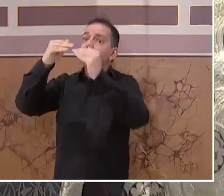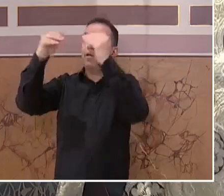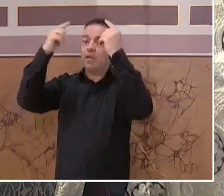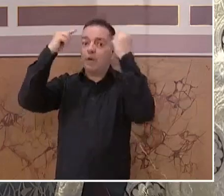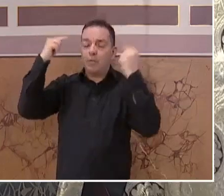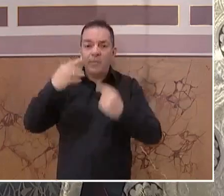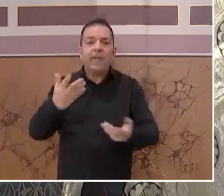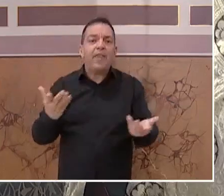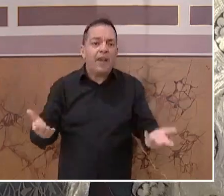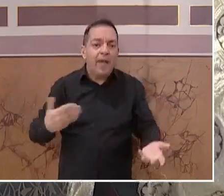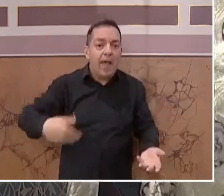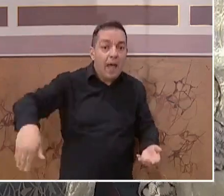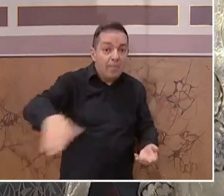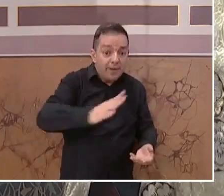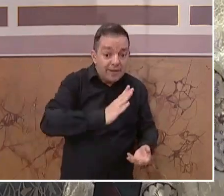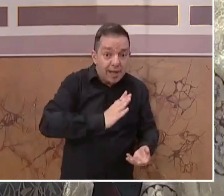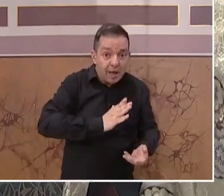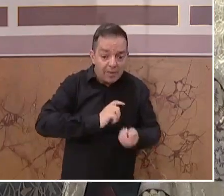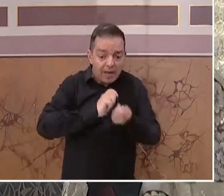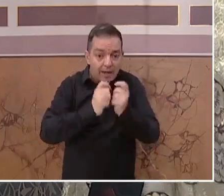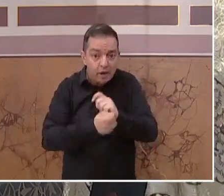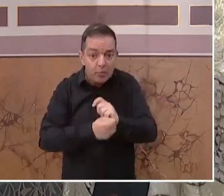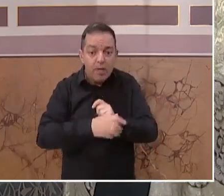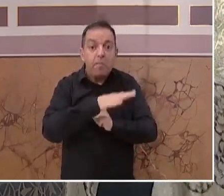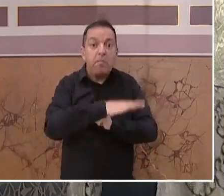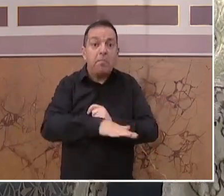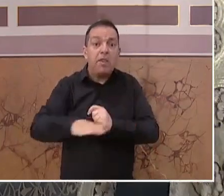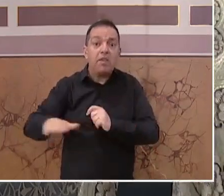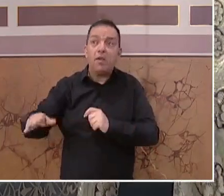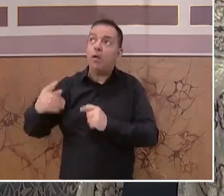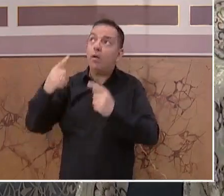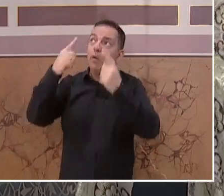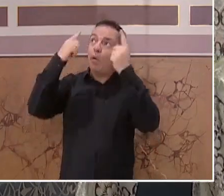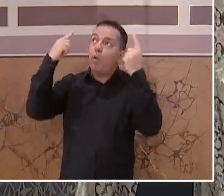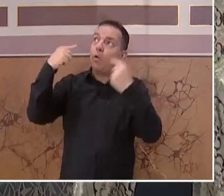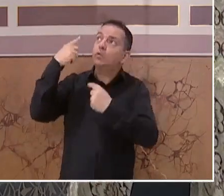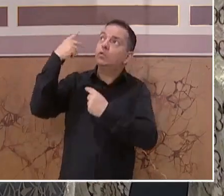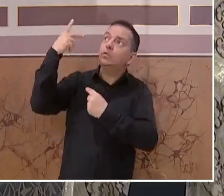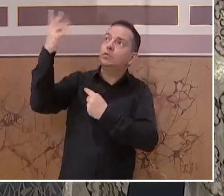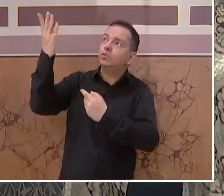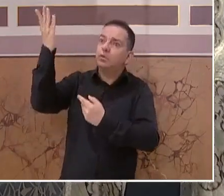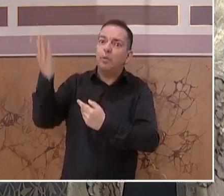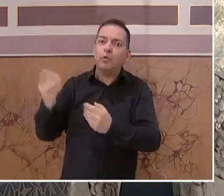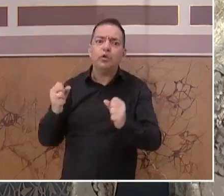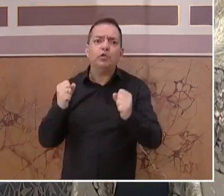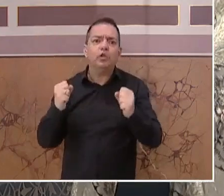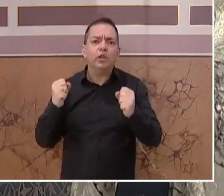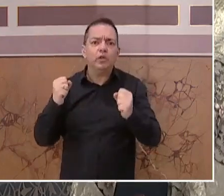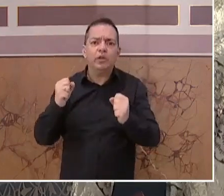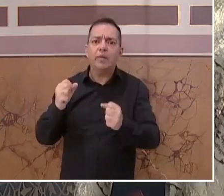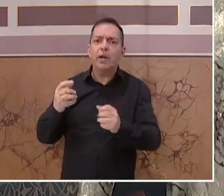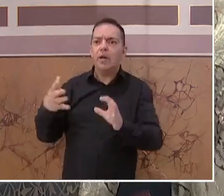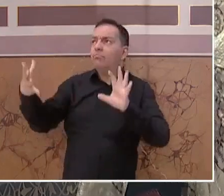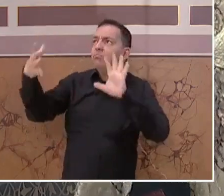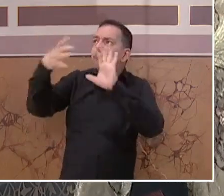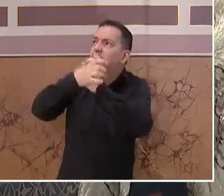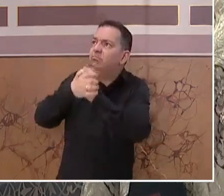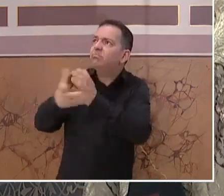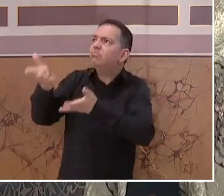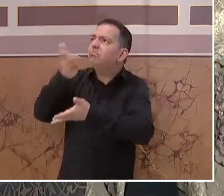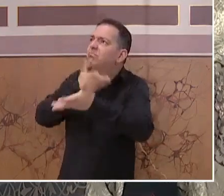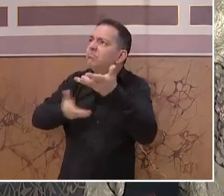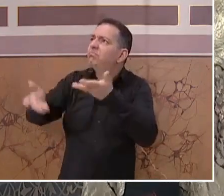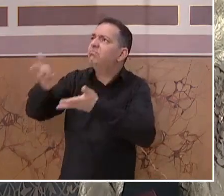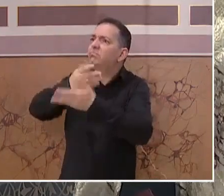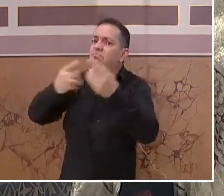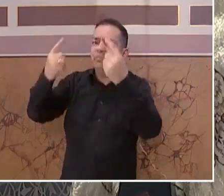οι άνθρωποι οι ιοί του ζώντος Θεού, να ενωθούμε μαζί Του, να κοινωνούμε